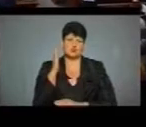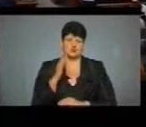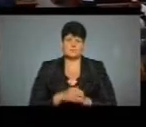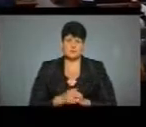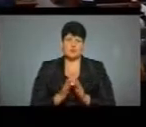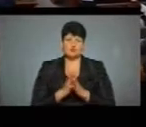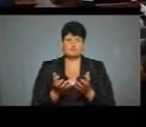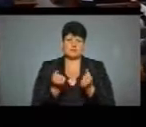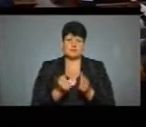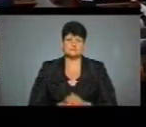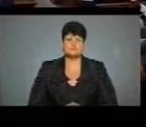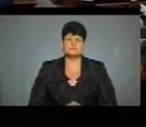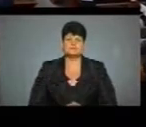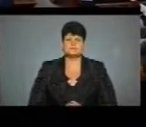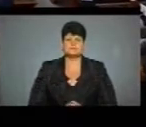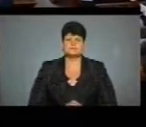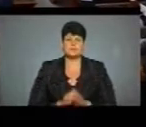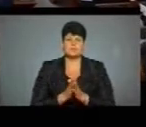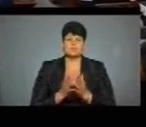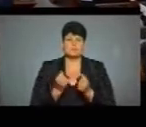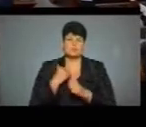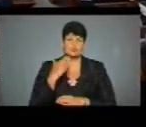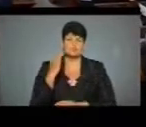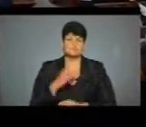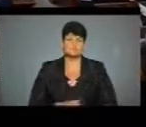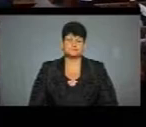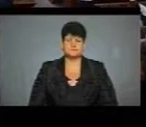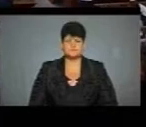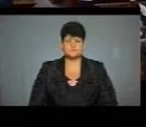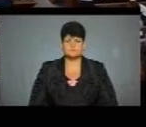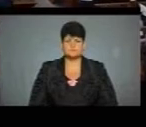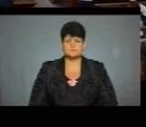Прошу підтримати. Прошу підтримати. Голосуємо.